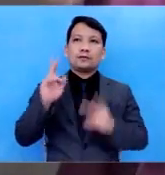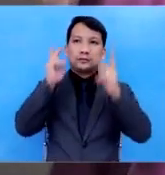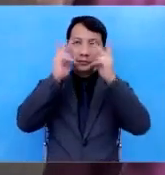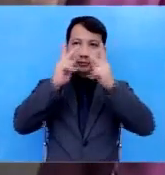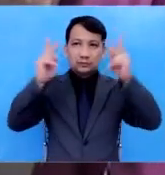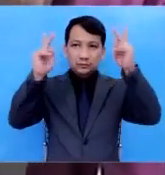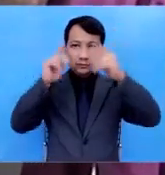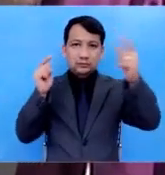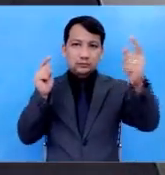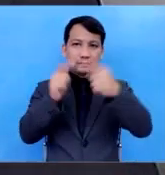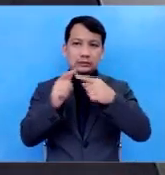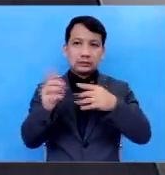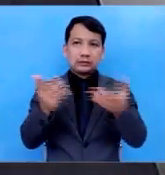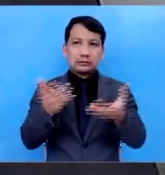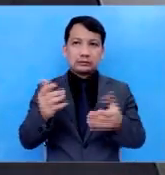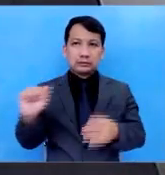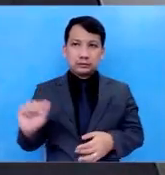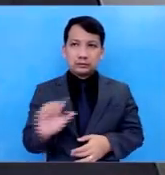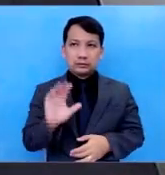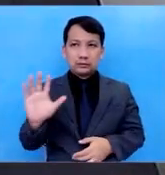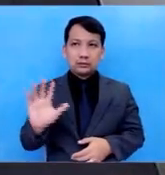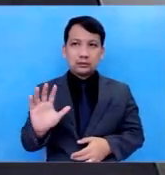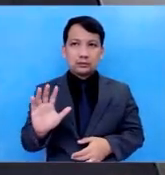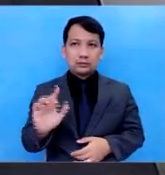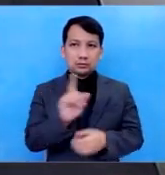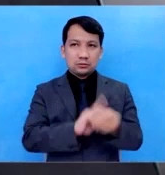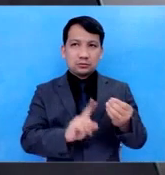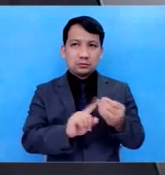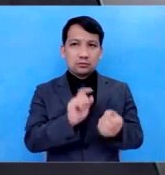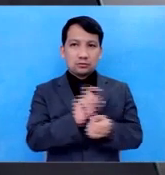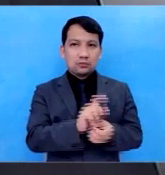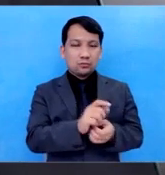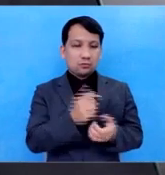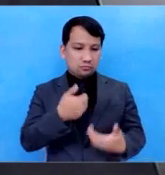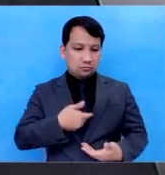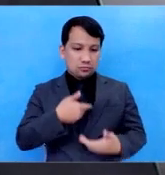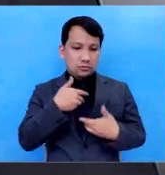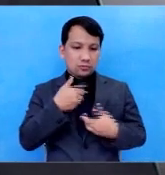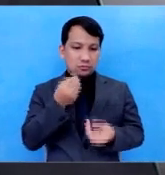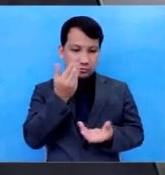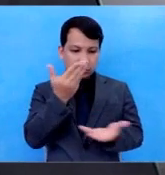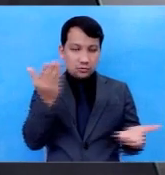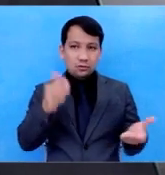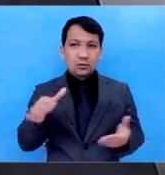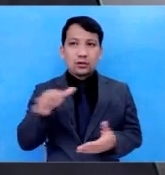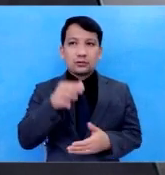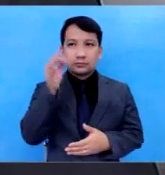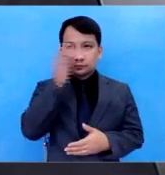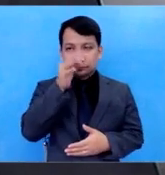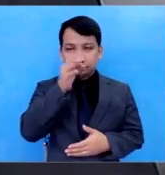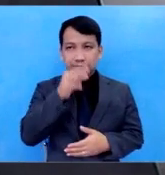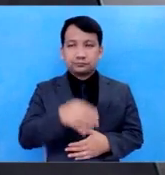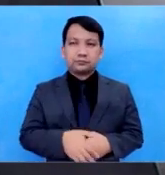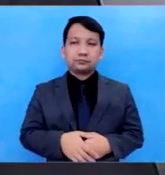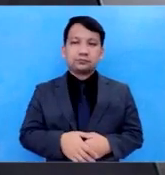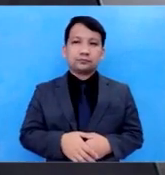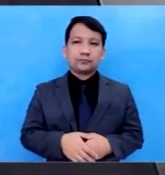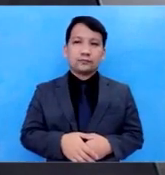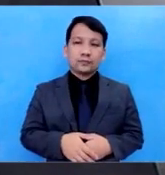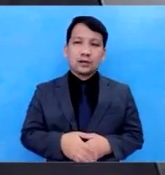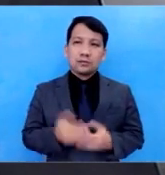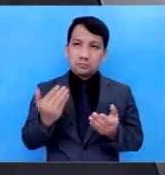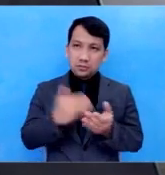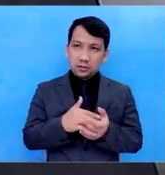ano yan eh, ng mga Asian. Isang bagay talaga na dapat na ipagmalaki natin bilang mga Pilipino. But then again, more